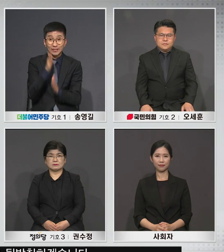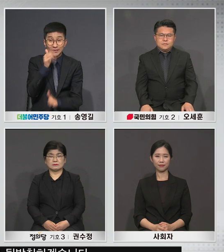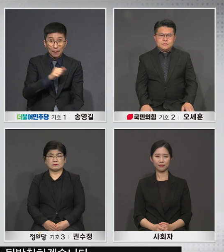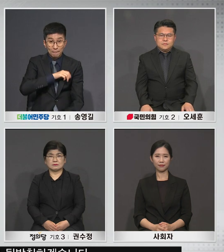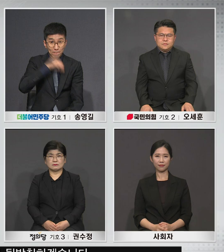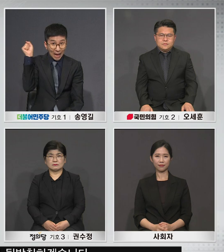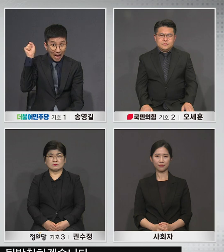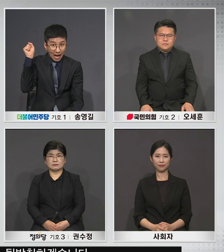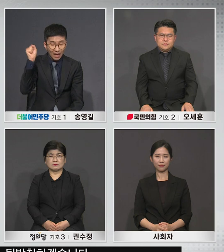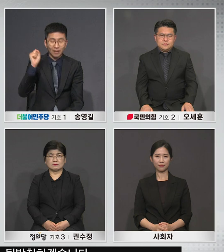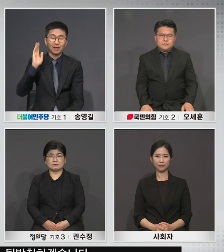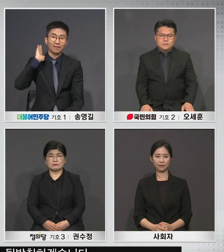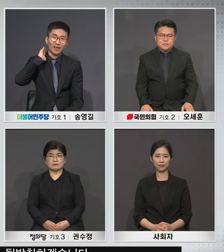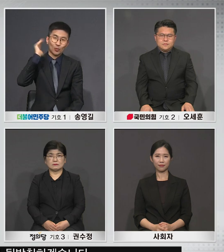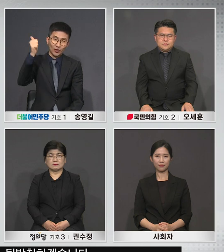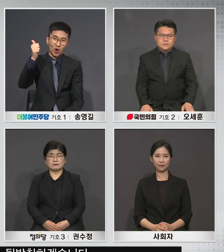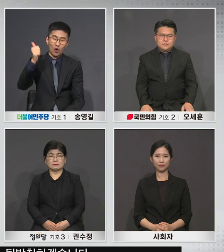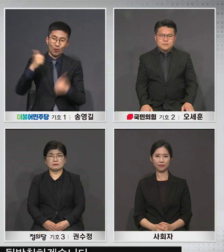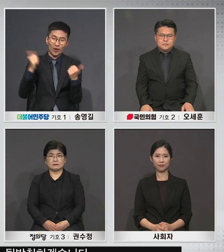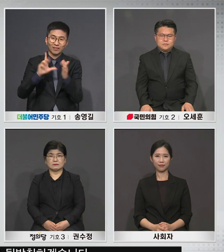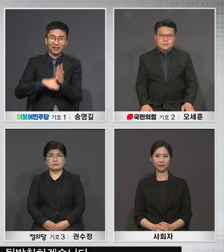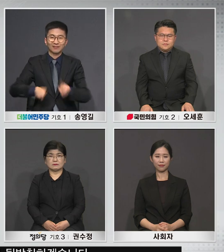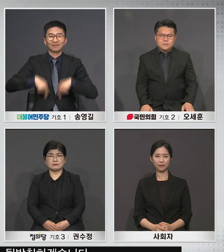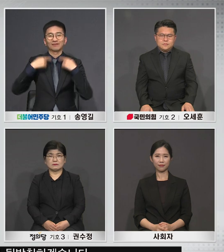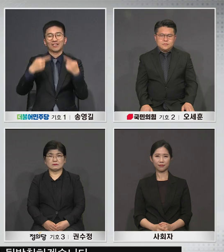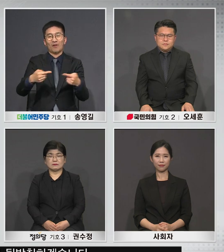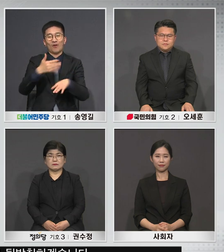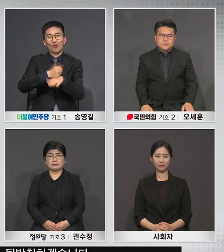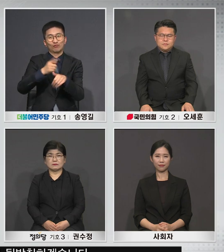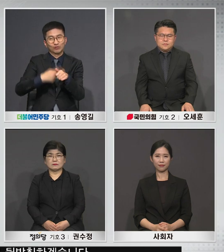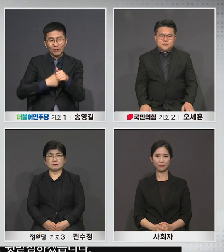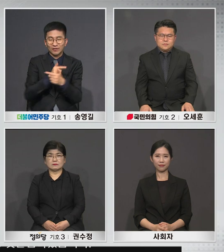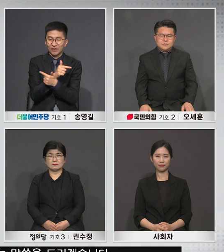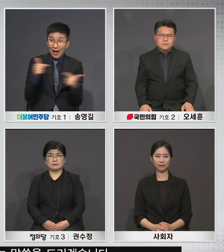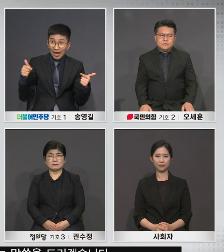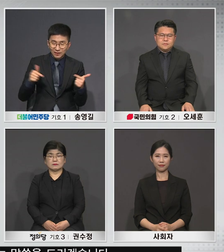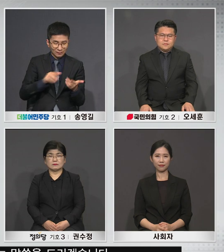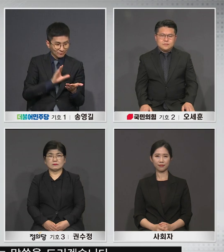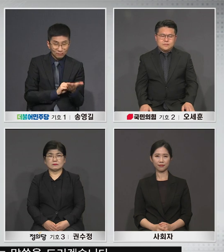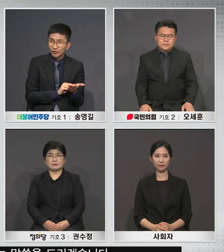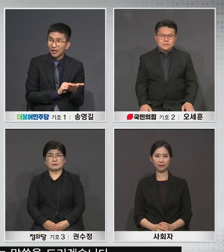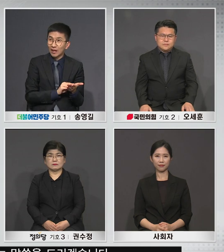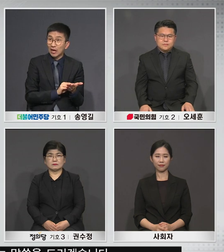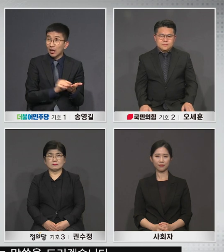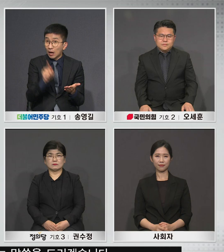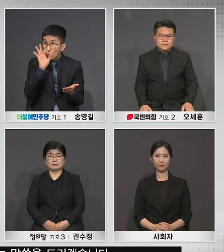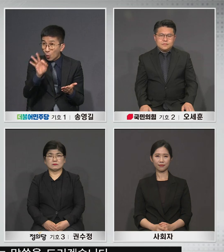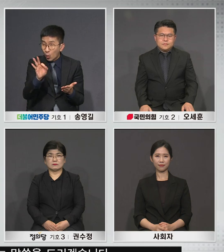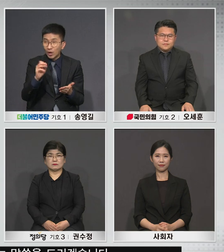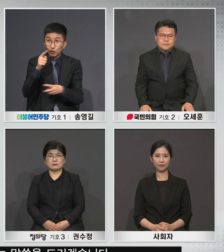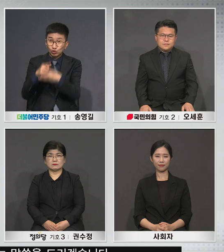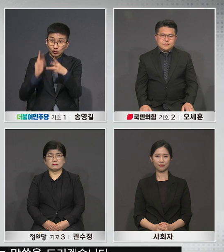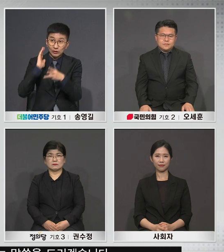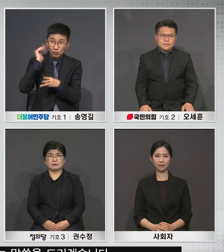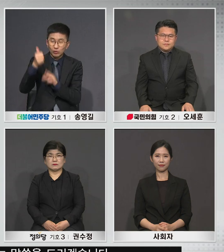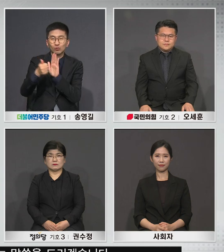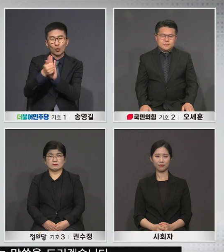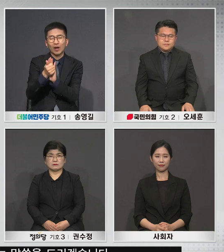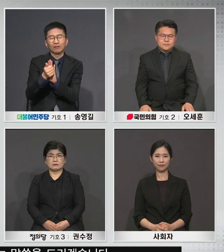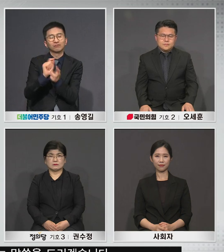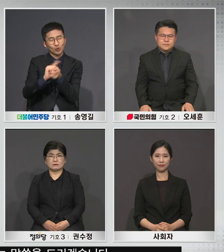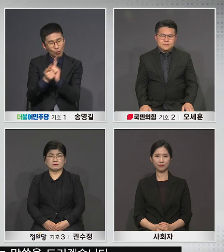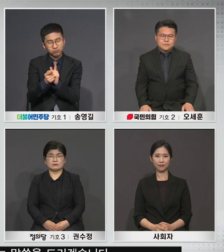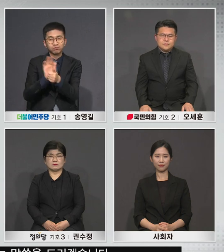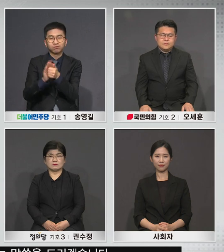가격 상승, 대중국 관계 이런 데서 윤석열 정부에게 실질적 도움이 될 수 있는 그러한 역할을 할 수 있는